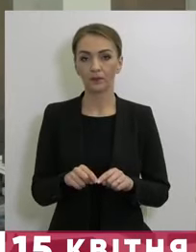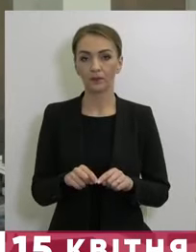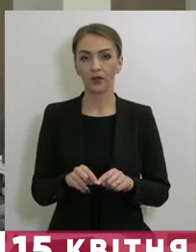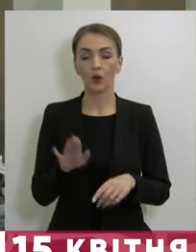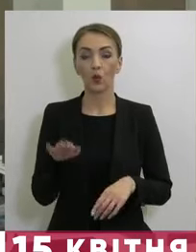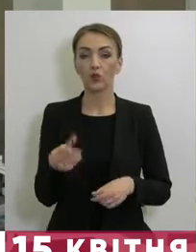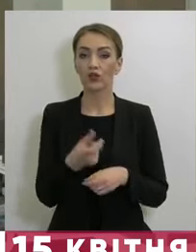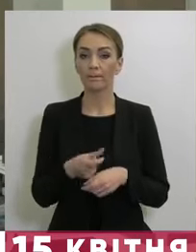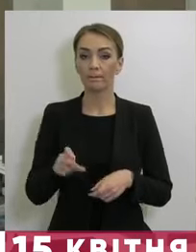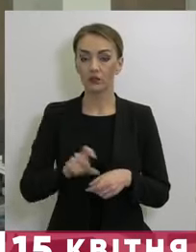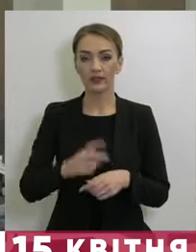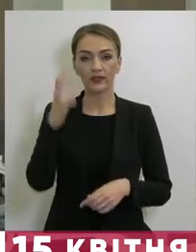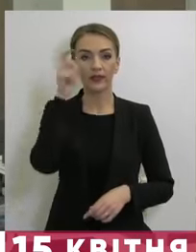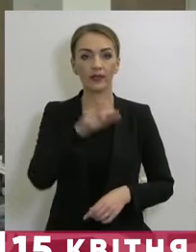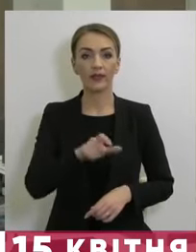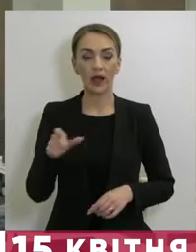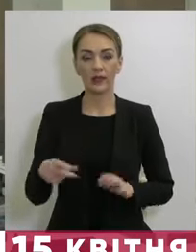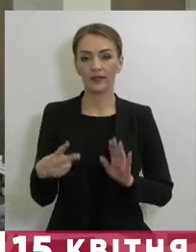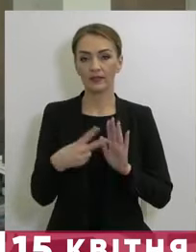хоча більшість – це кияни,